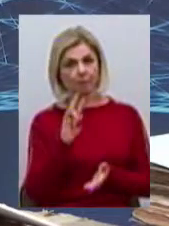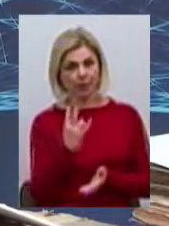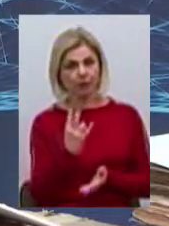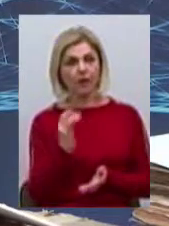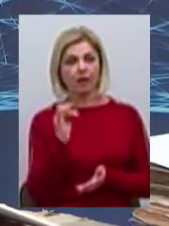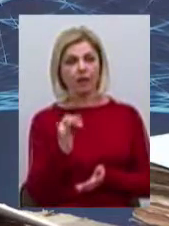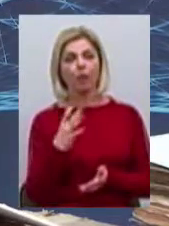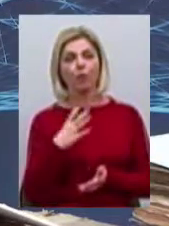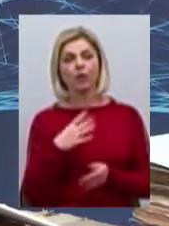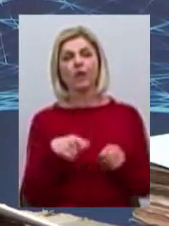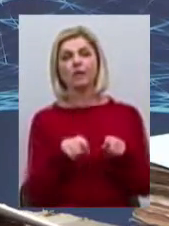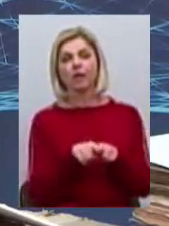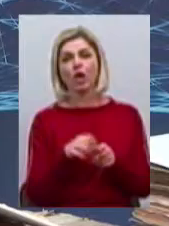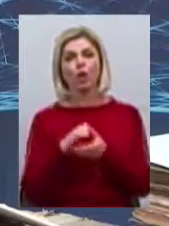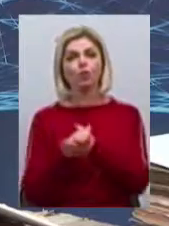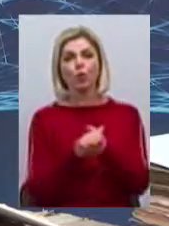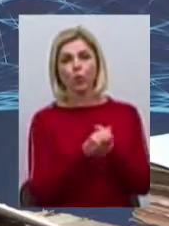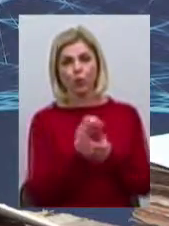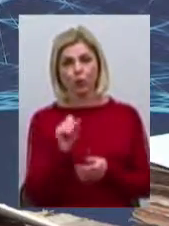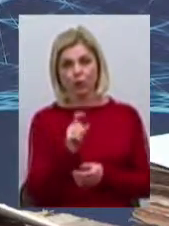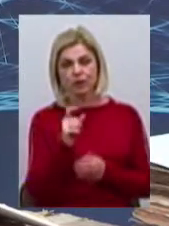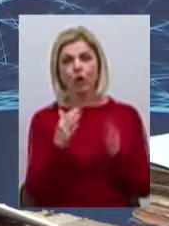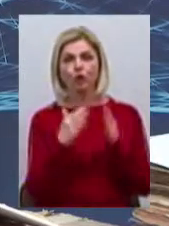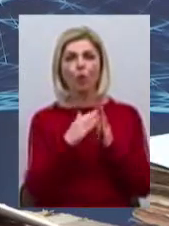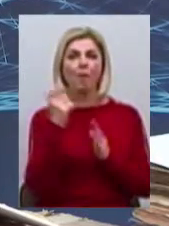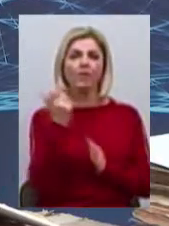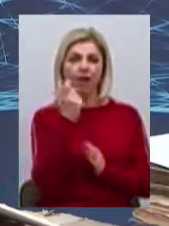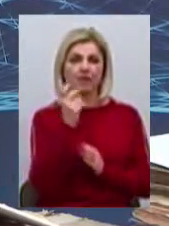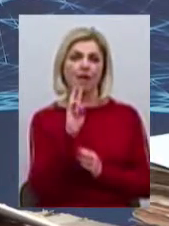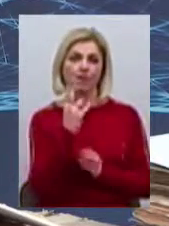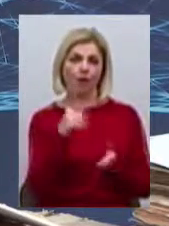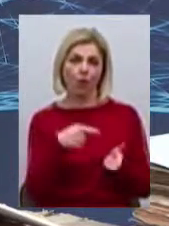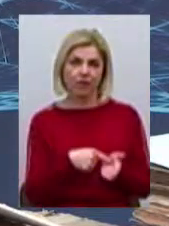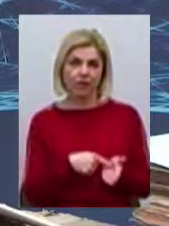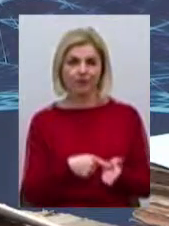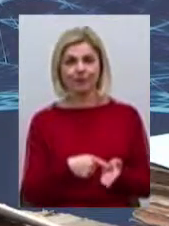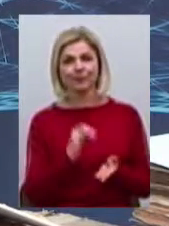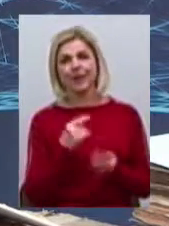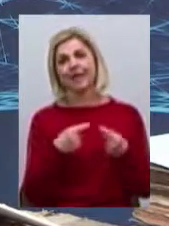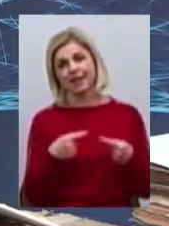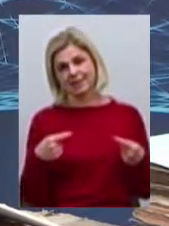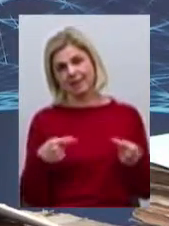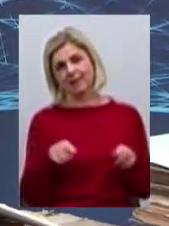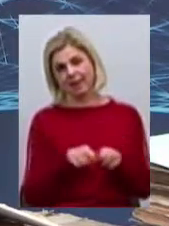І були ще такі союз домовласників міста Миколаєва, от різні такі